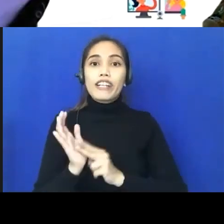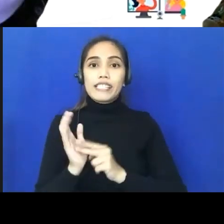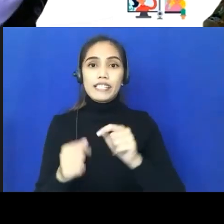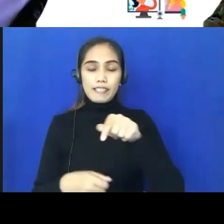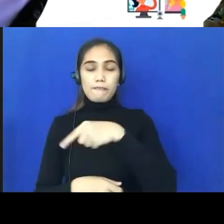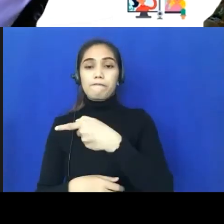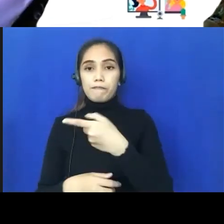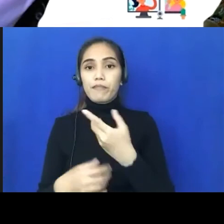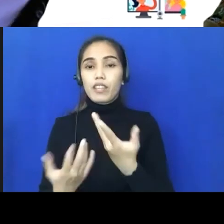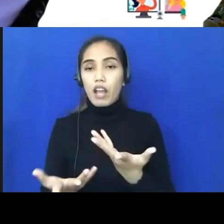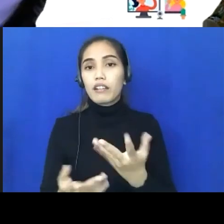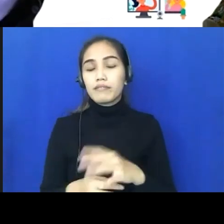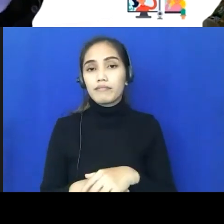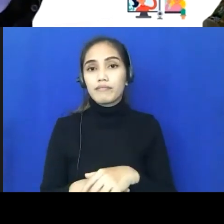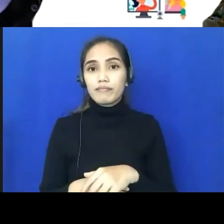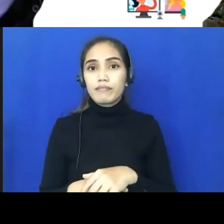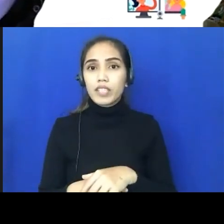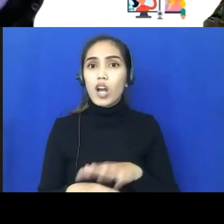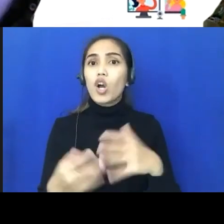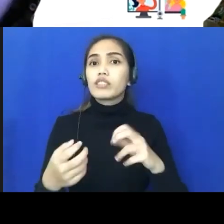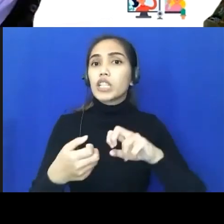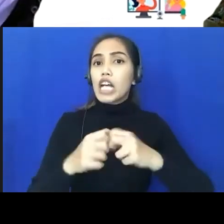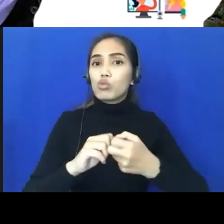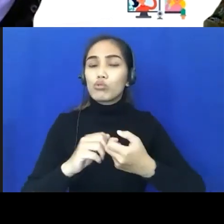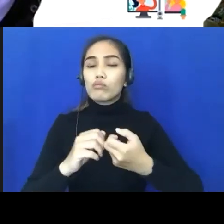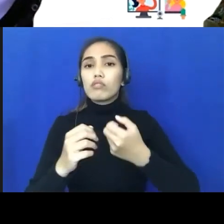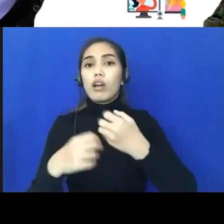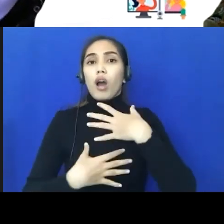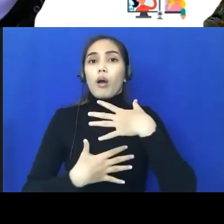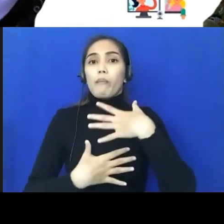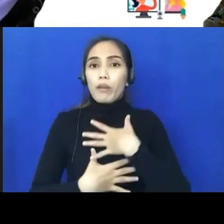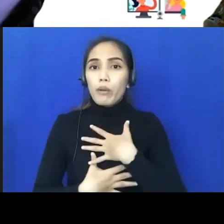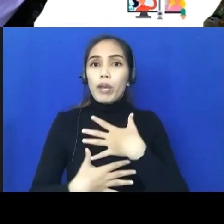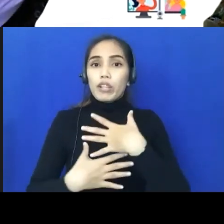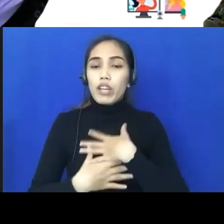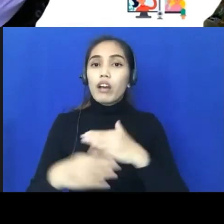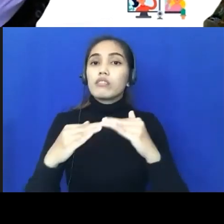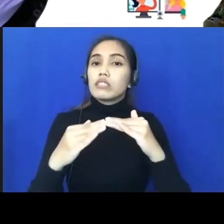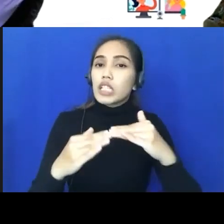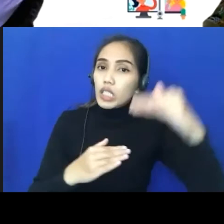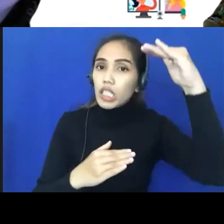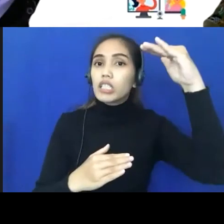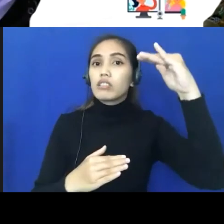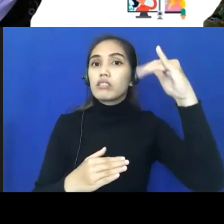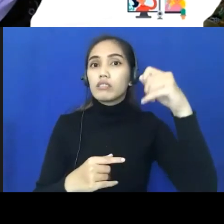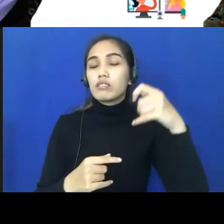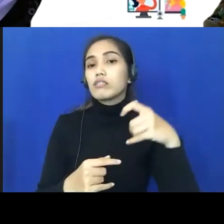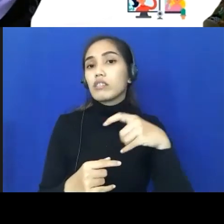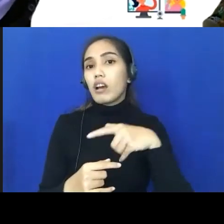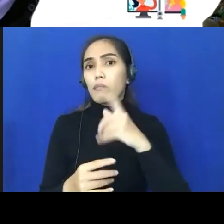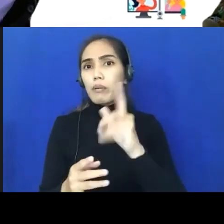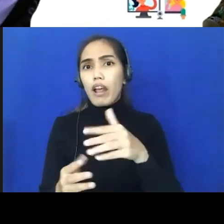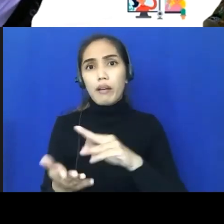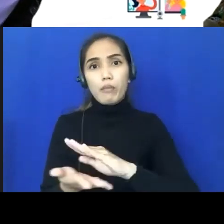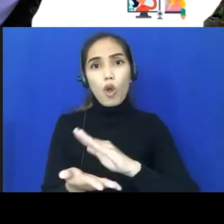dilakukan secara benar, kasus pneumonia meningkat. Jadi meningkat meningkatnya itu berarti kan